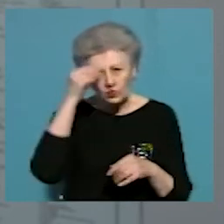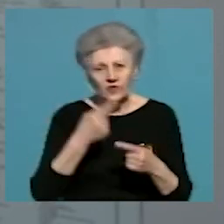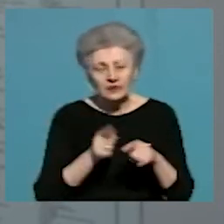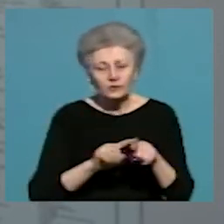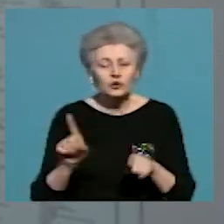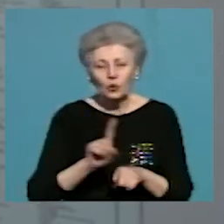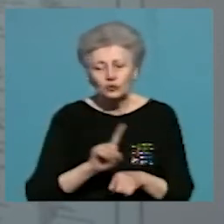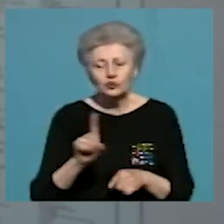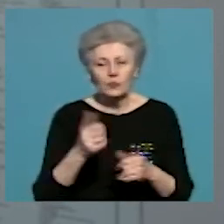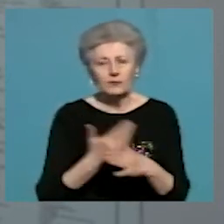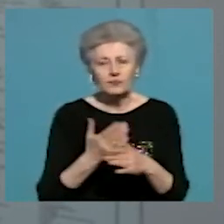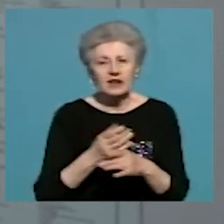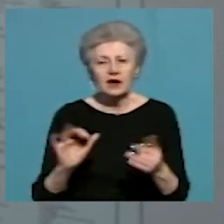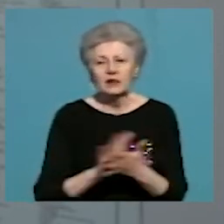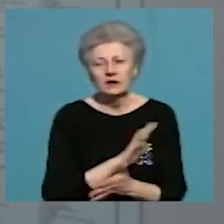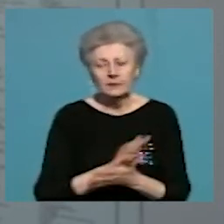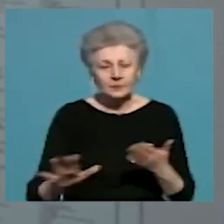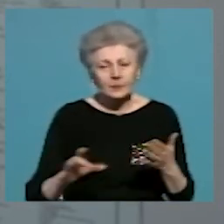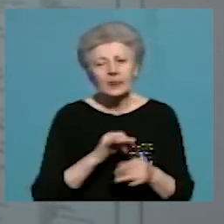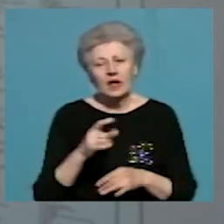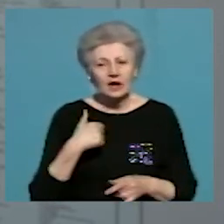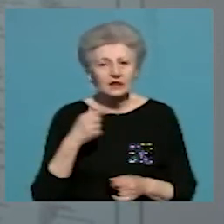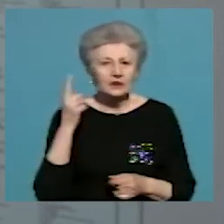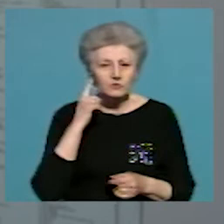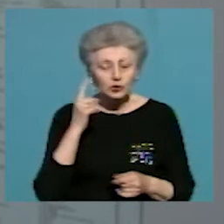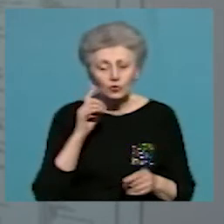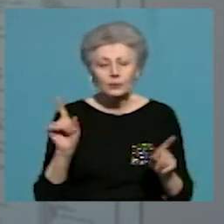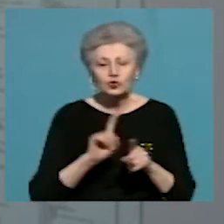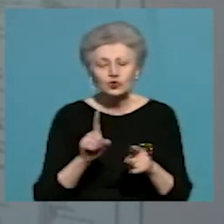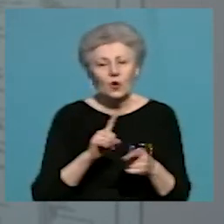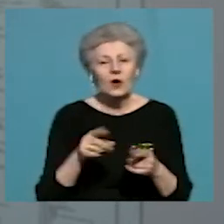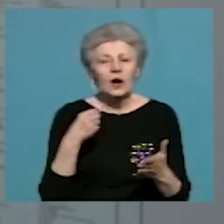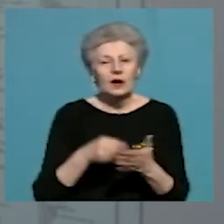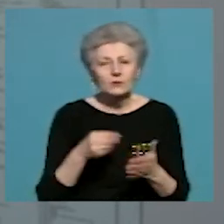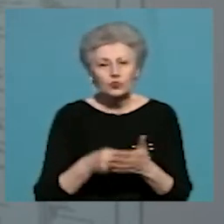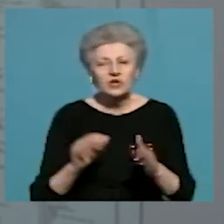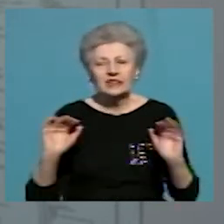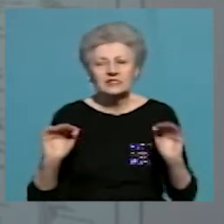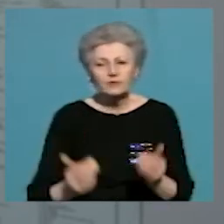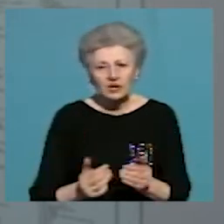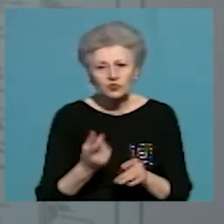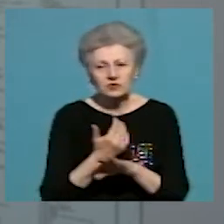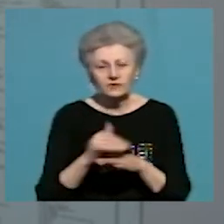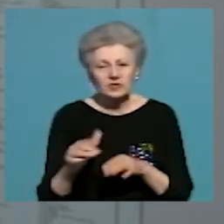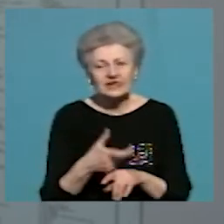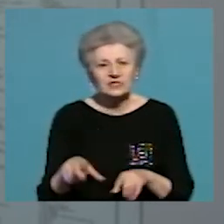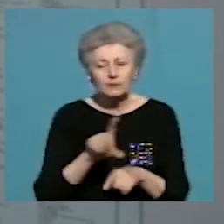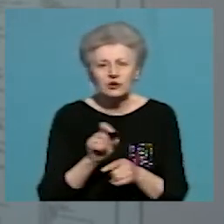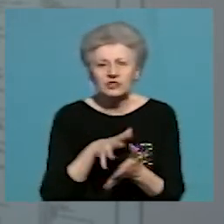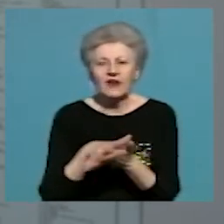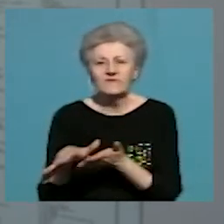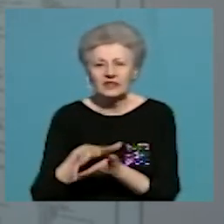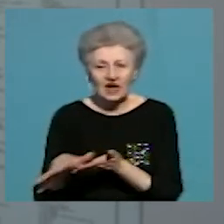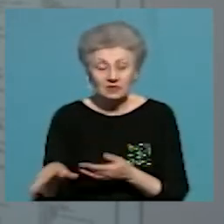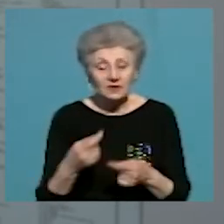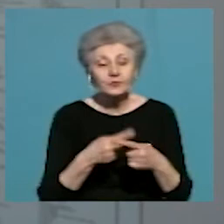момент. Однак ми чули неодноразово і фінуправління доповідало про те, що бюджет зменшується в частині збільшення видатків.